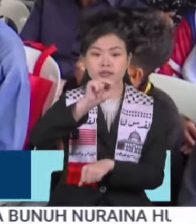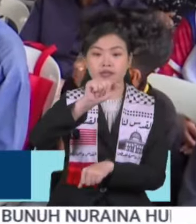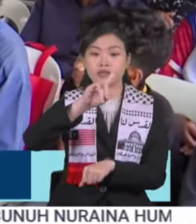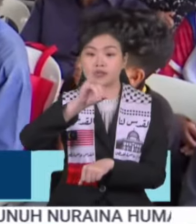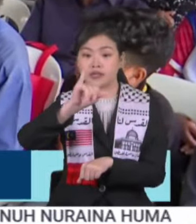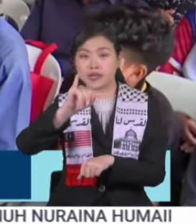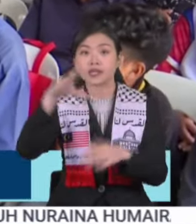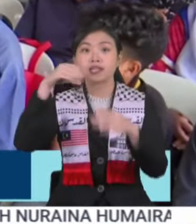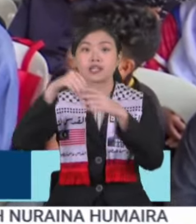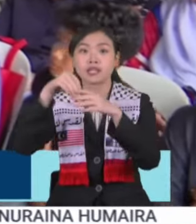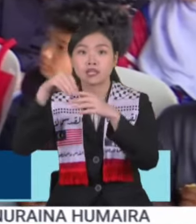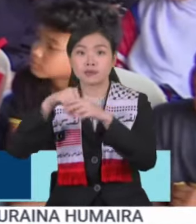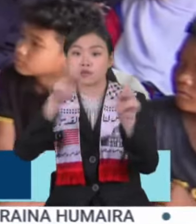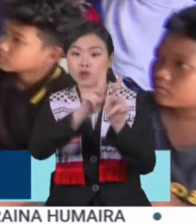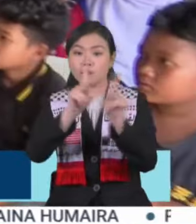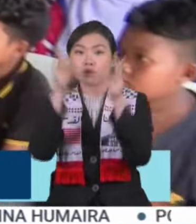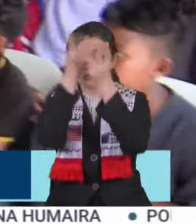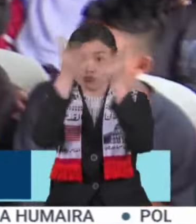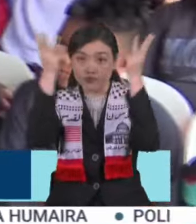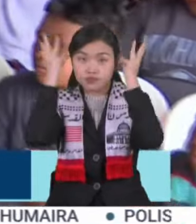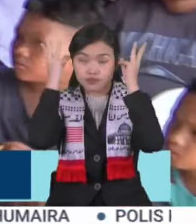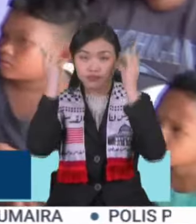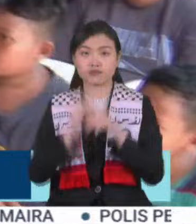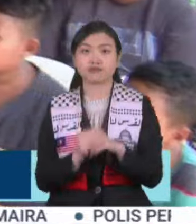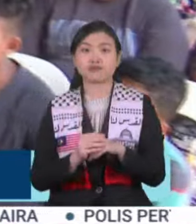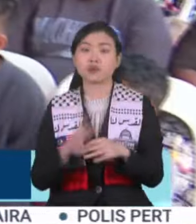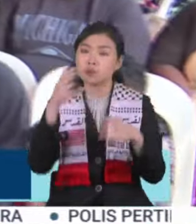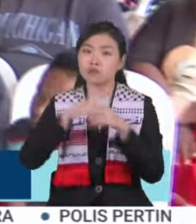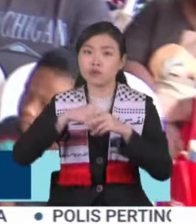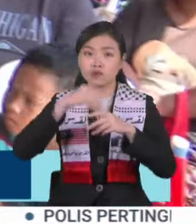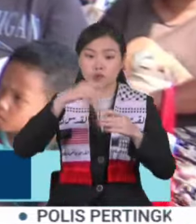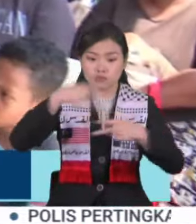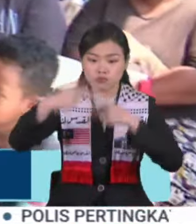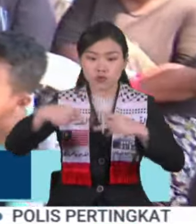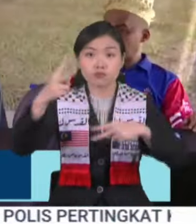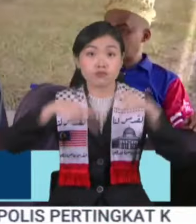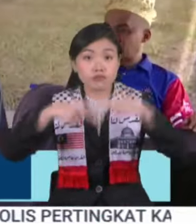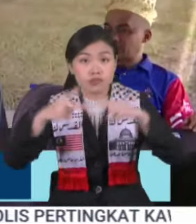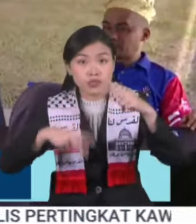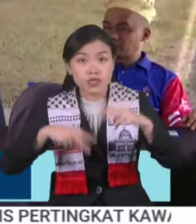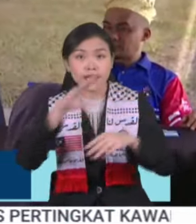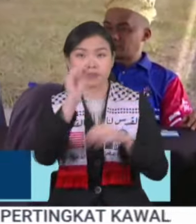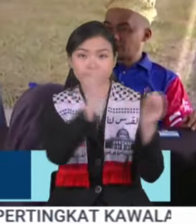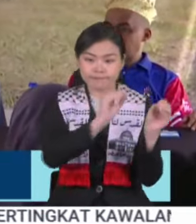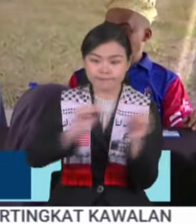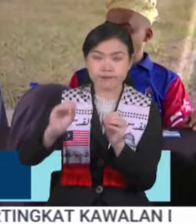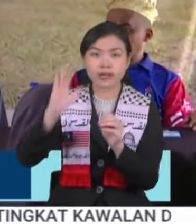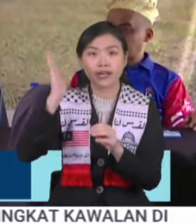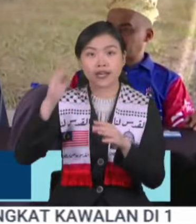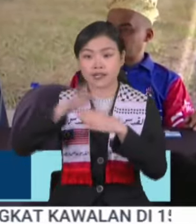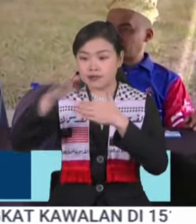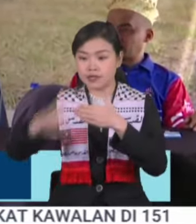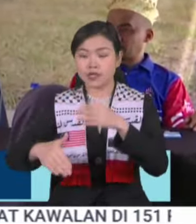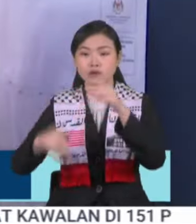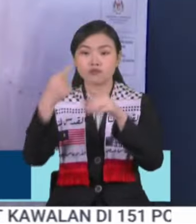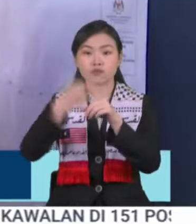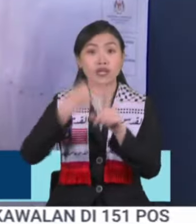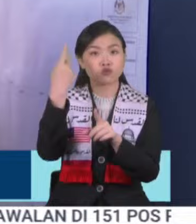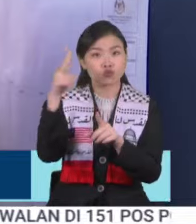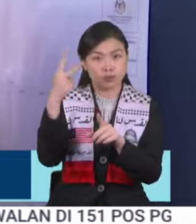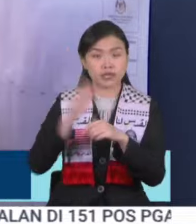Orang Asli Kelinsing, Sepang. Kos meliputi proses pembinaan serta operasi dan dijangka siap Disember ini.